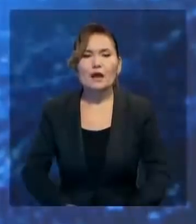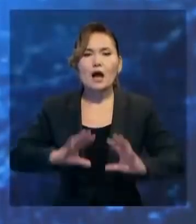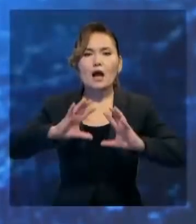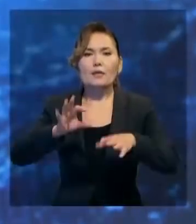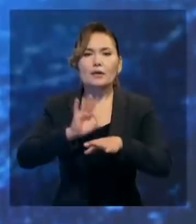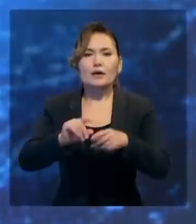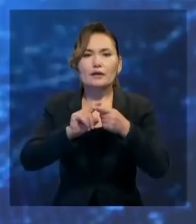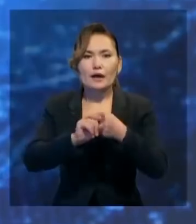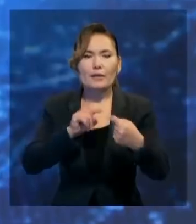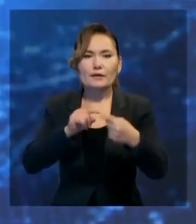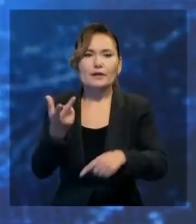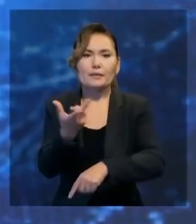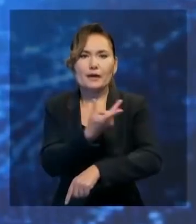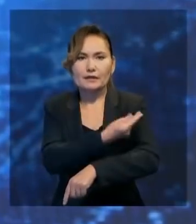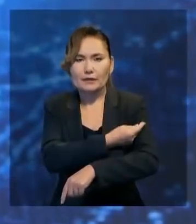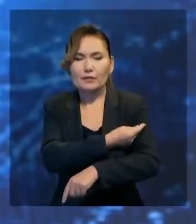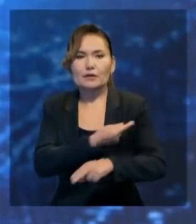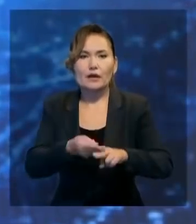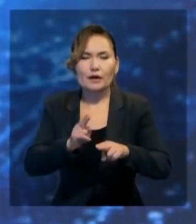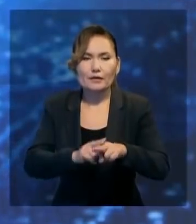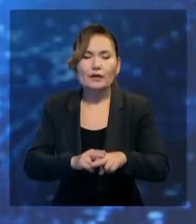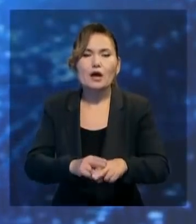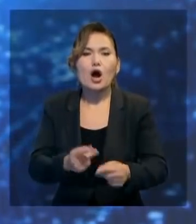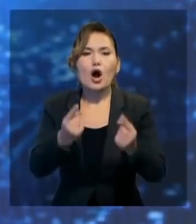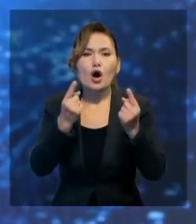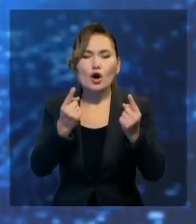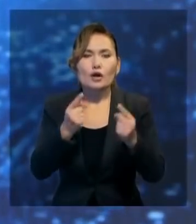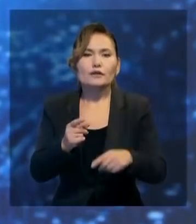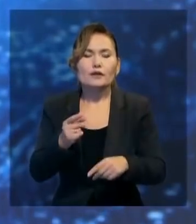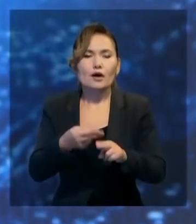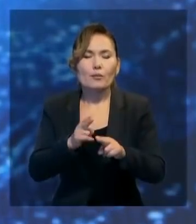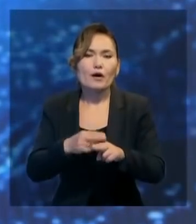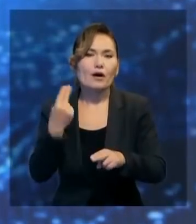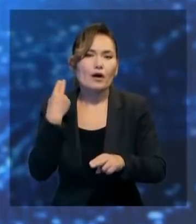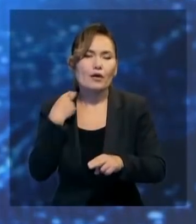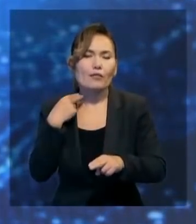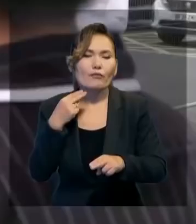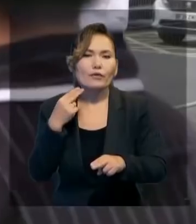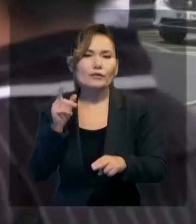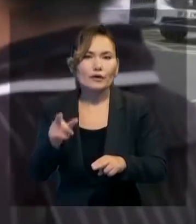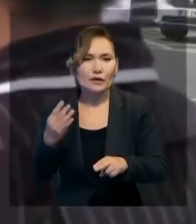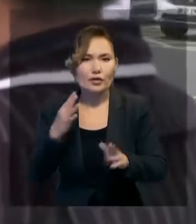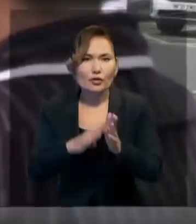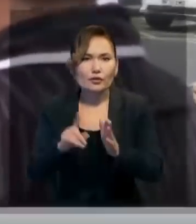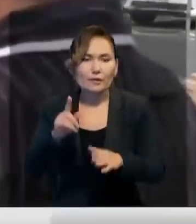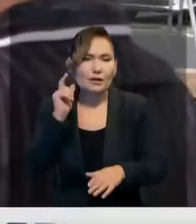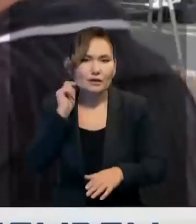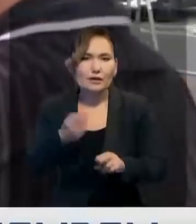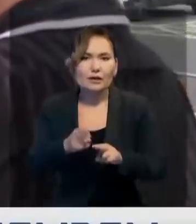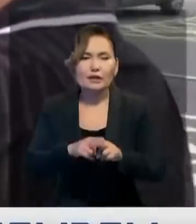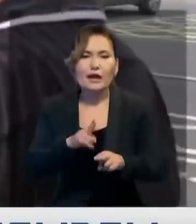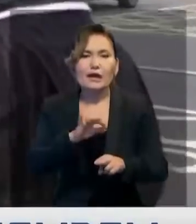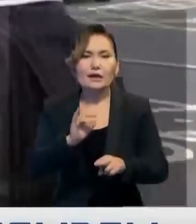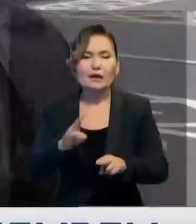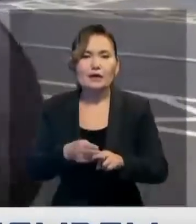Әлемде коронавирусқа қарсы вакцинаны бірінші болып салдырған Ұлыбритания тұрғыны тағы бір екпе алды. 91 жастағы Маргарет